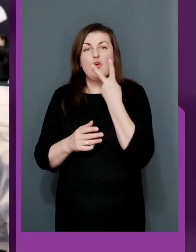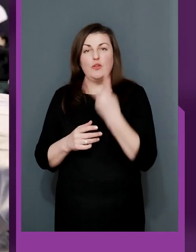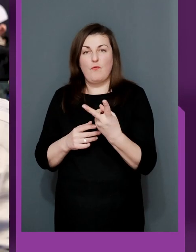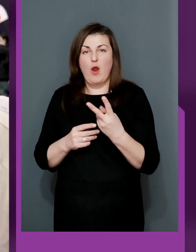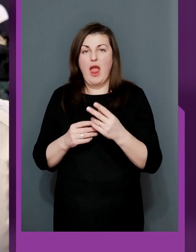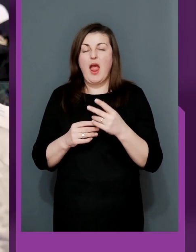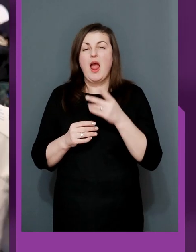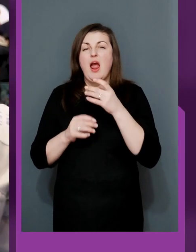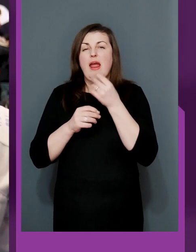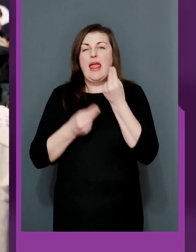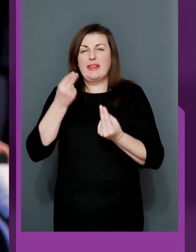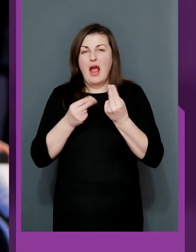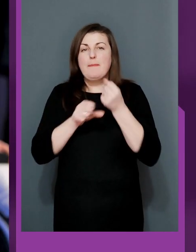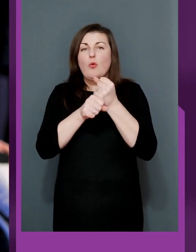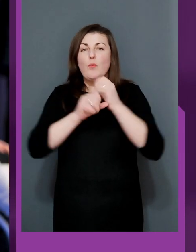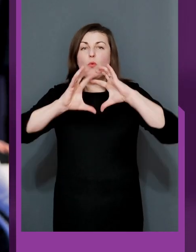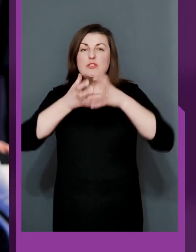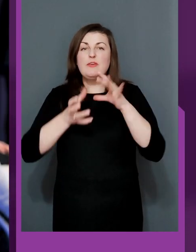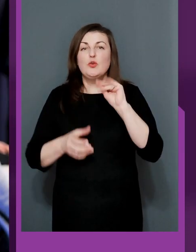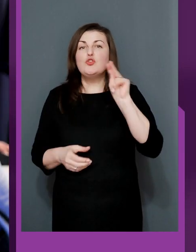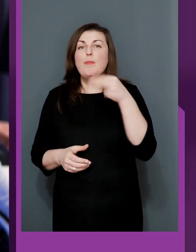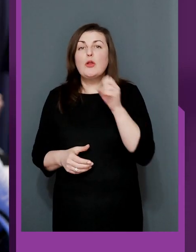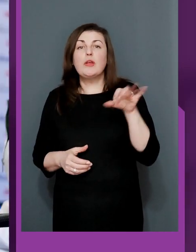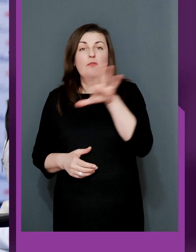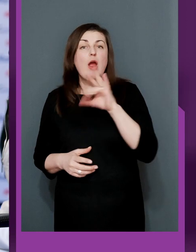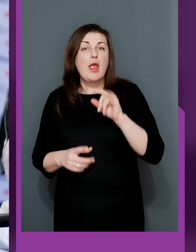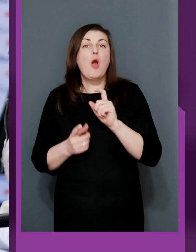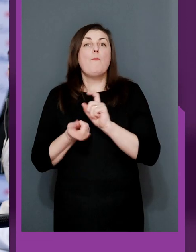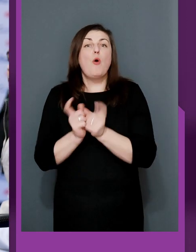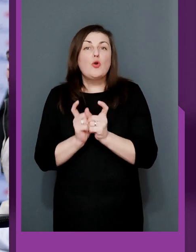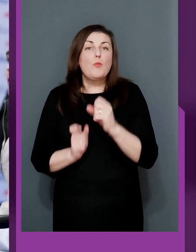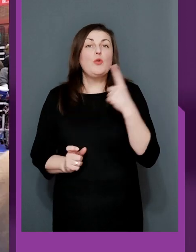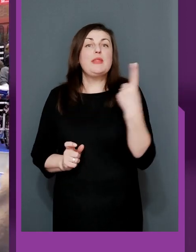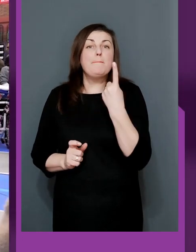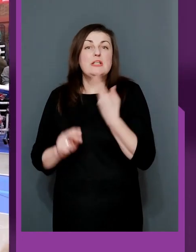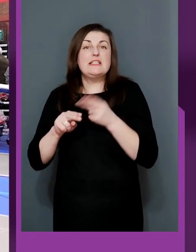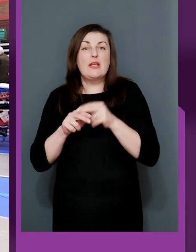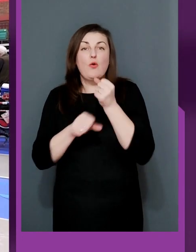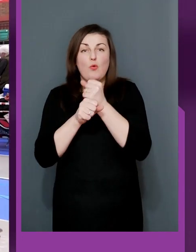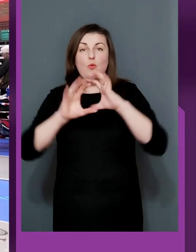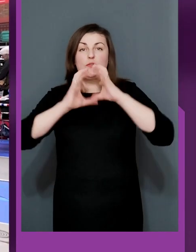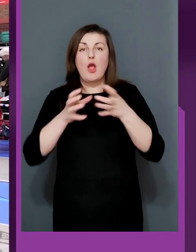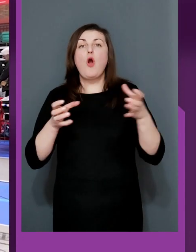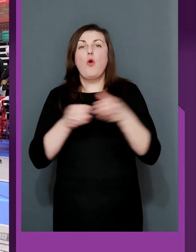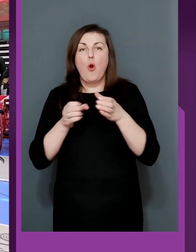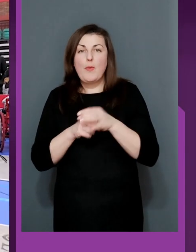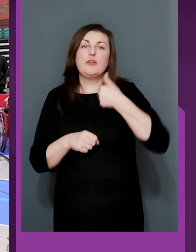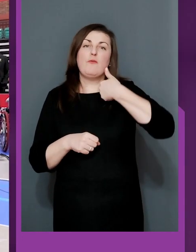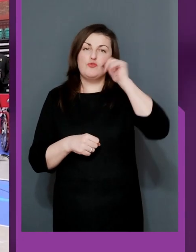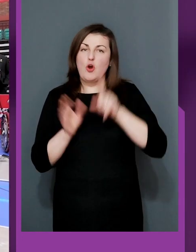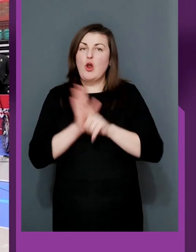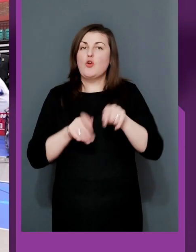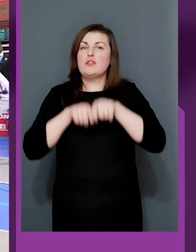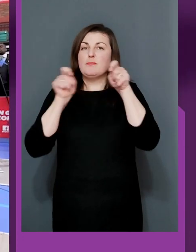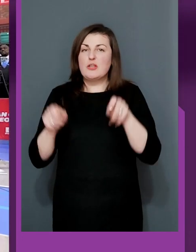ще двох етапів Кубку світу та Чемпіонату Європи і боротьбу на першому з цих кубків світу команда вчора